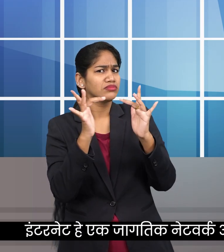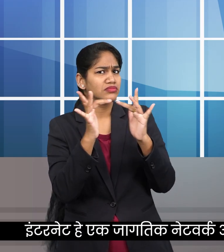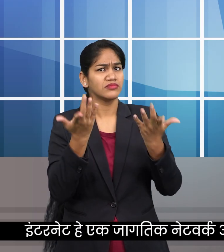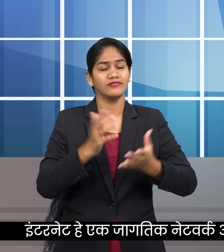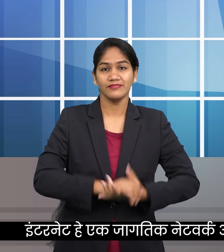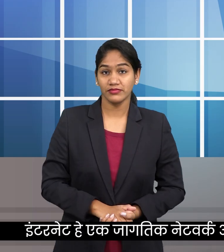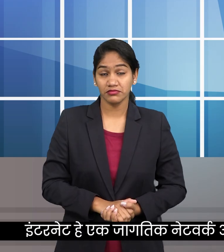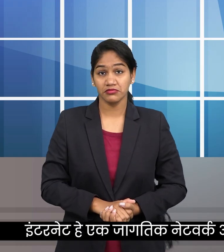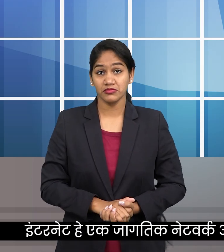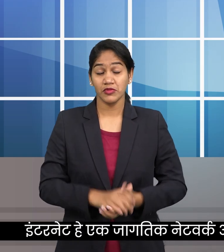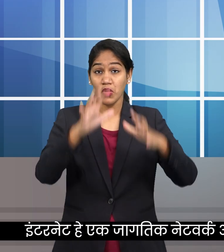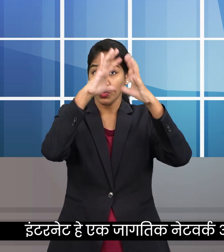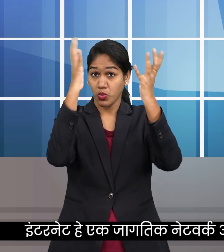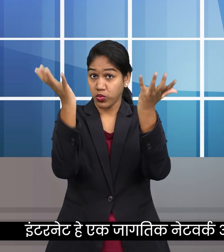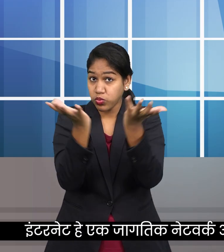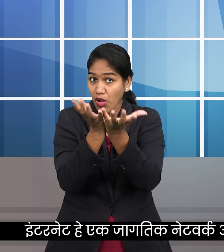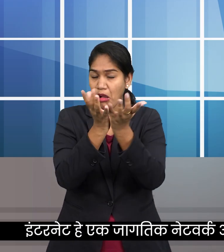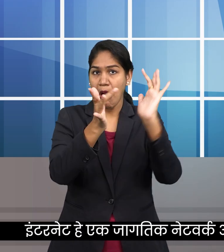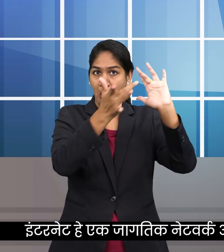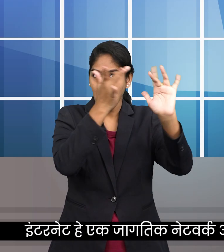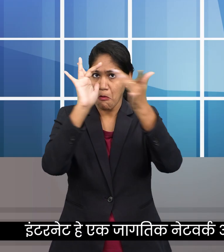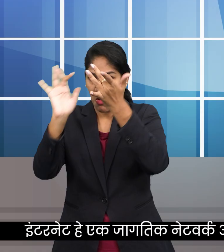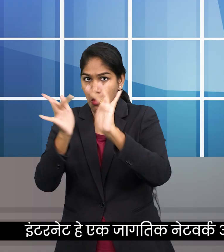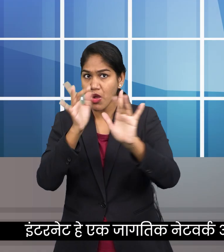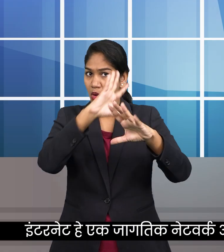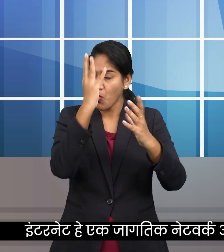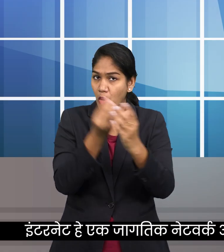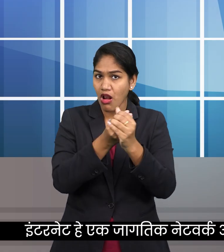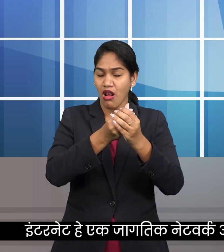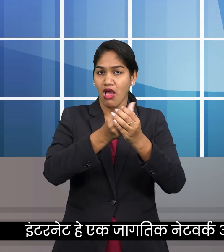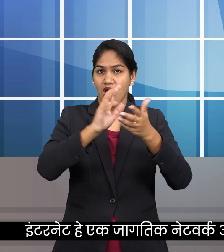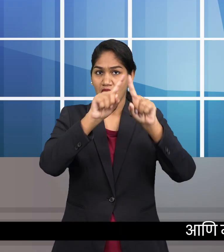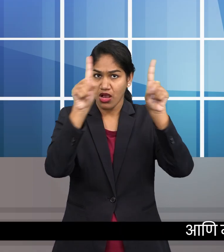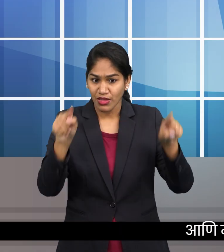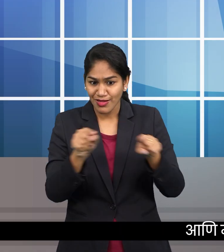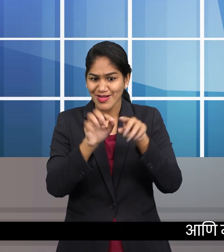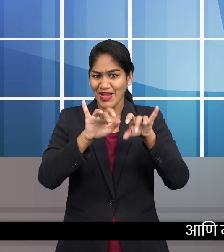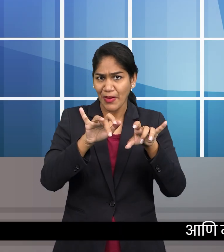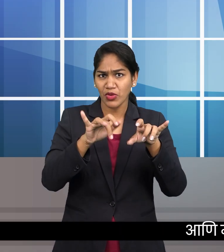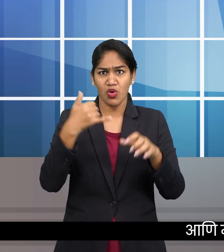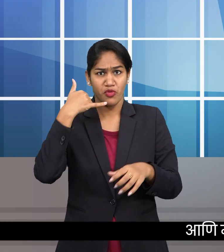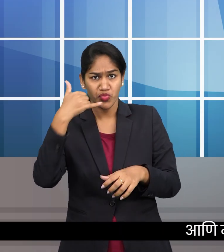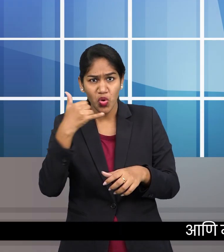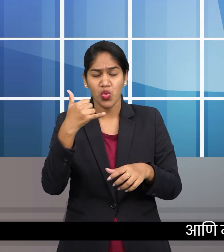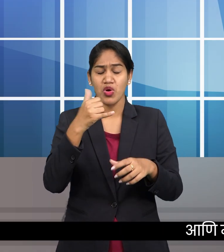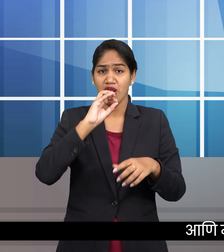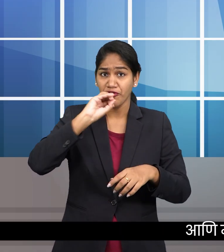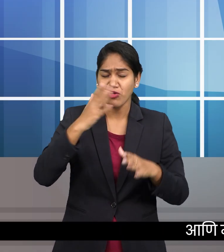इंटरनेट हे एक जागतिक नेटवर्क आहे जे माहितीची देवाणघेवाण करण्यासाठी संगणक आणि मोबाईल फोनला जोडते.